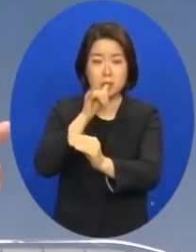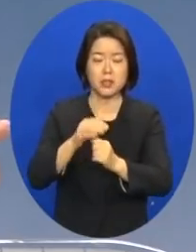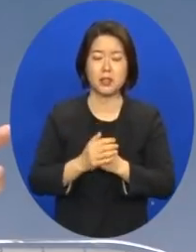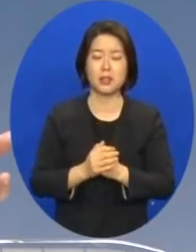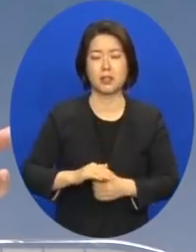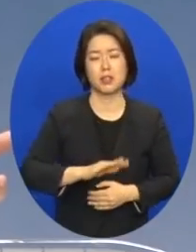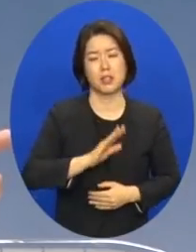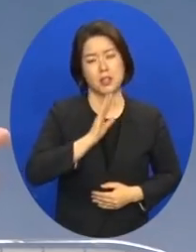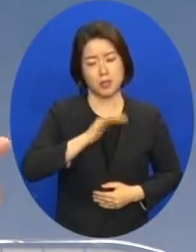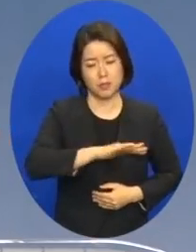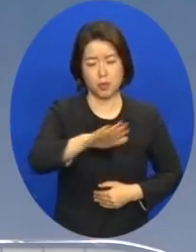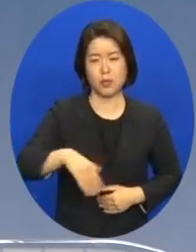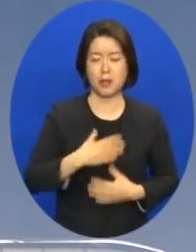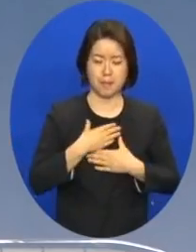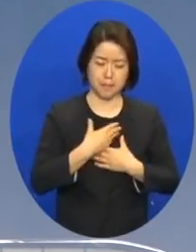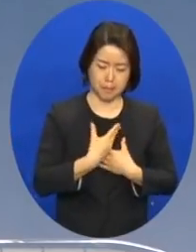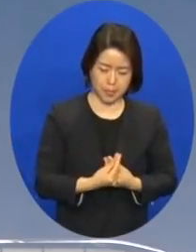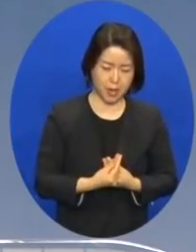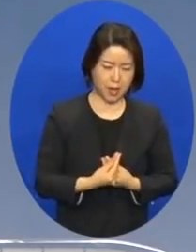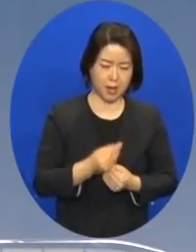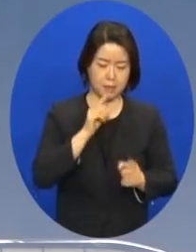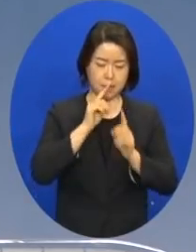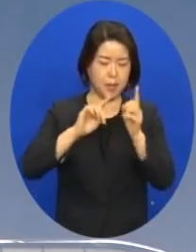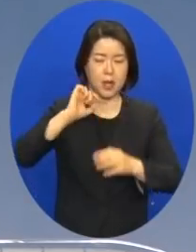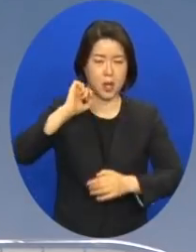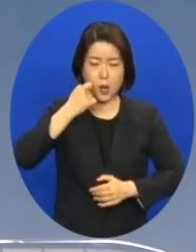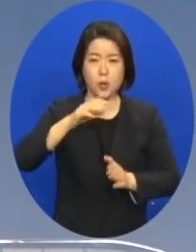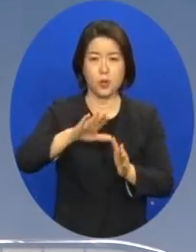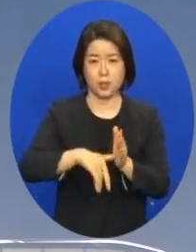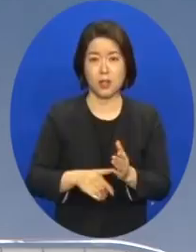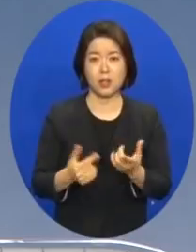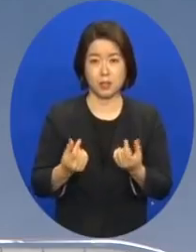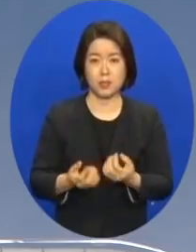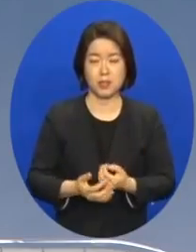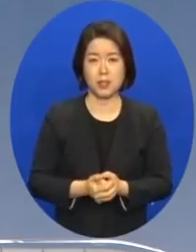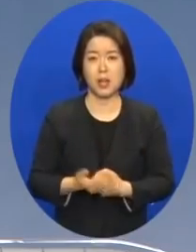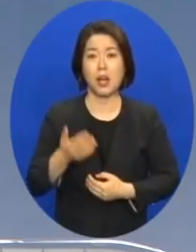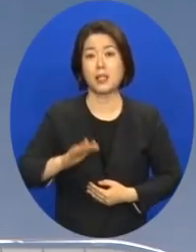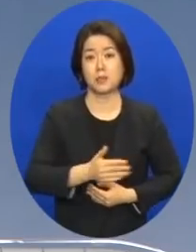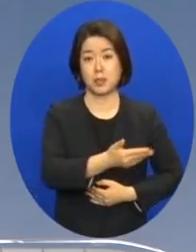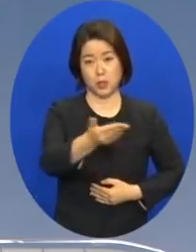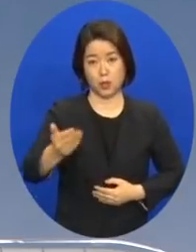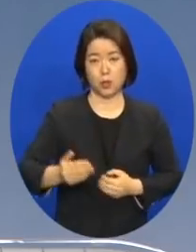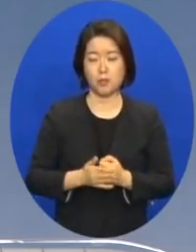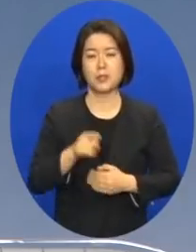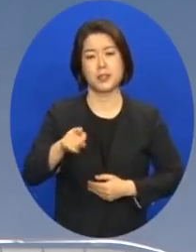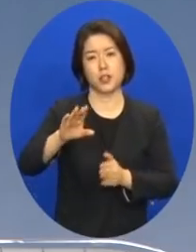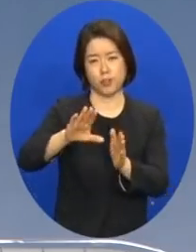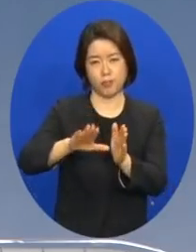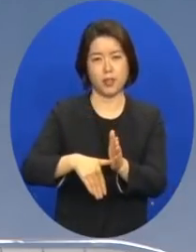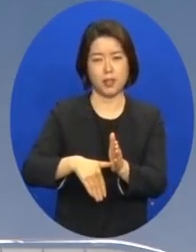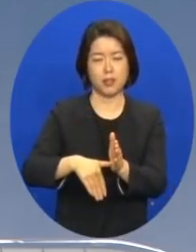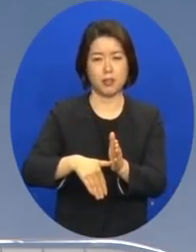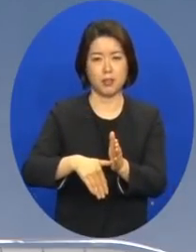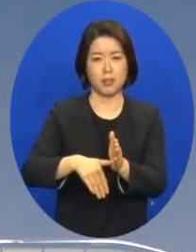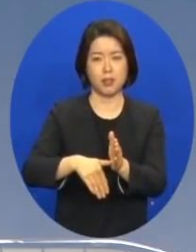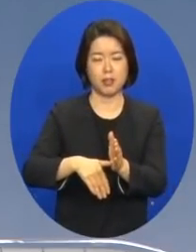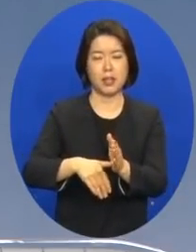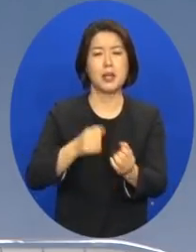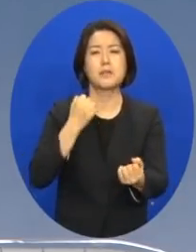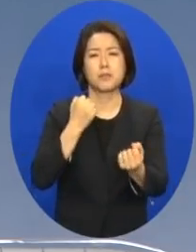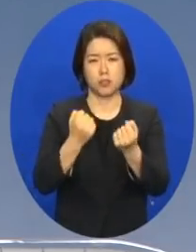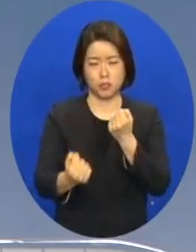정말 우리가 지금 편안하다고 도무지 말할 수가 없는 때입니다. 그러나 여러분, 이런